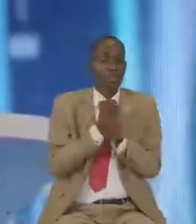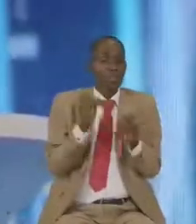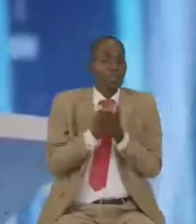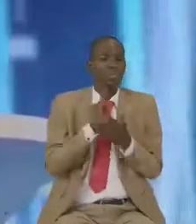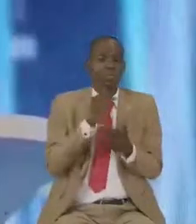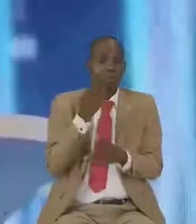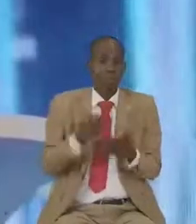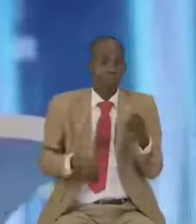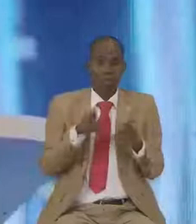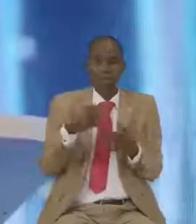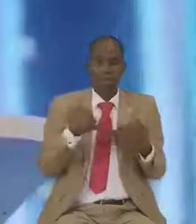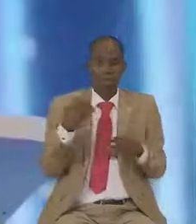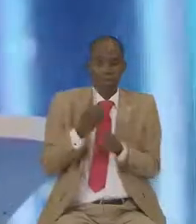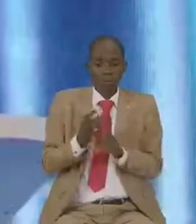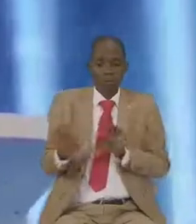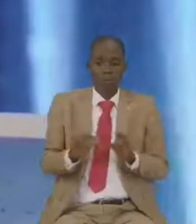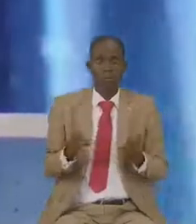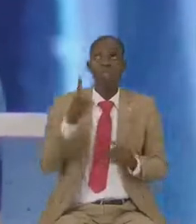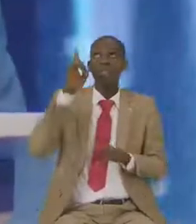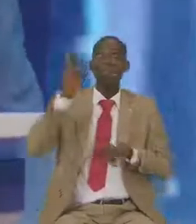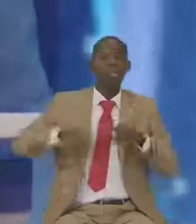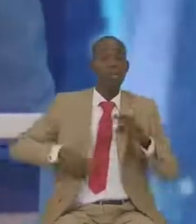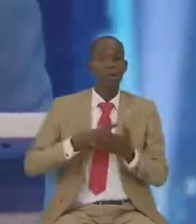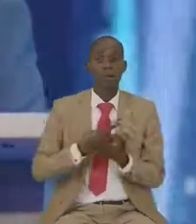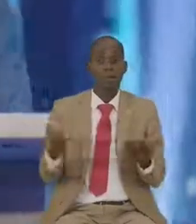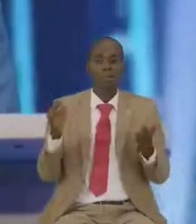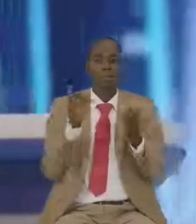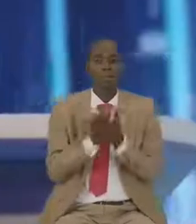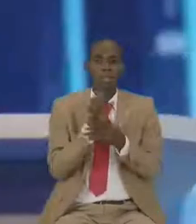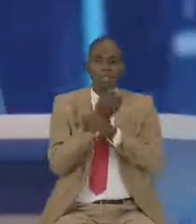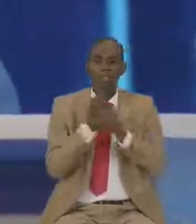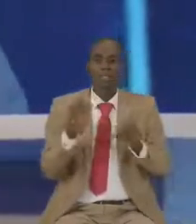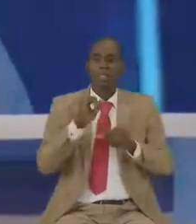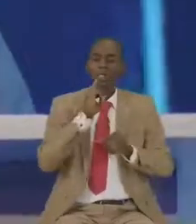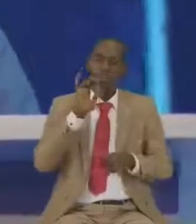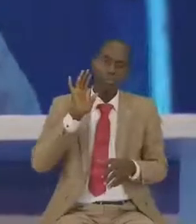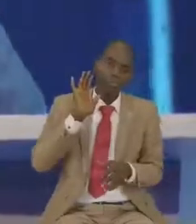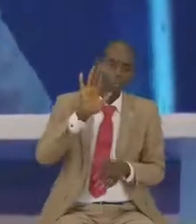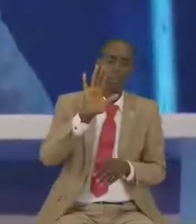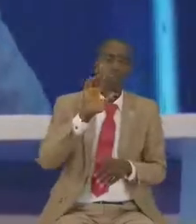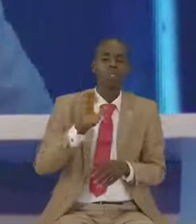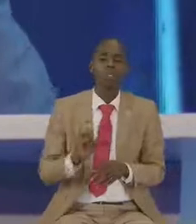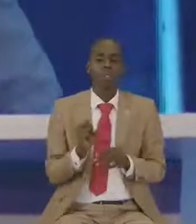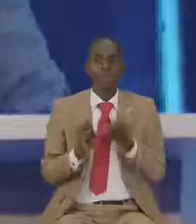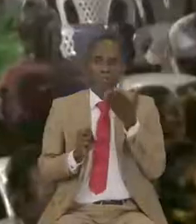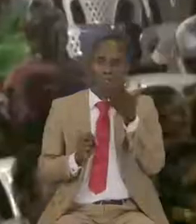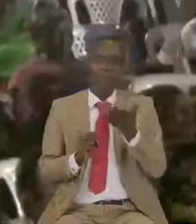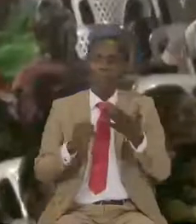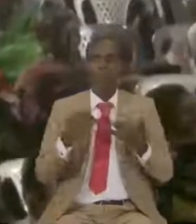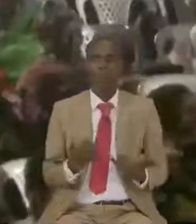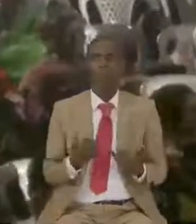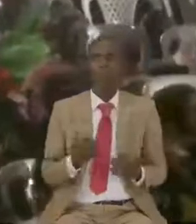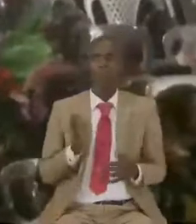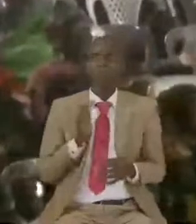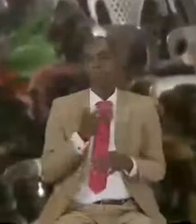invoquera le nom du Seigneur sera sauvé. C'est ce que vous avez fait. Et il ne peut pas échouer. Ce salut est